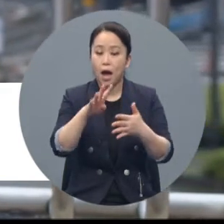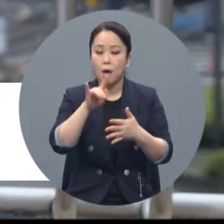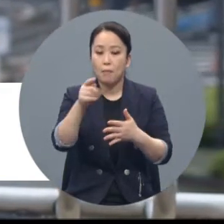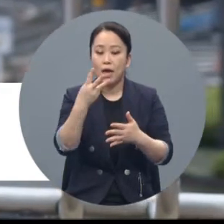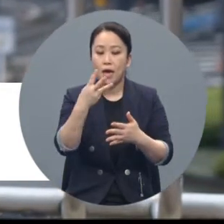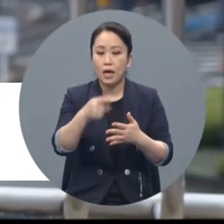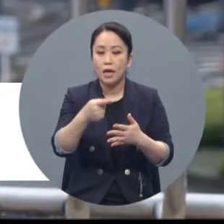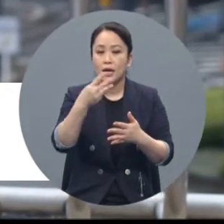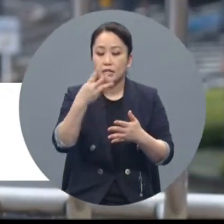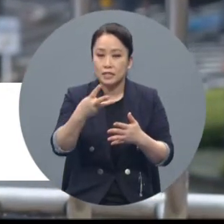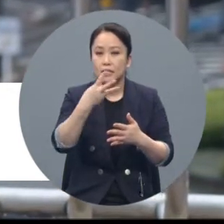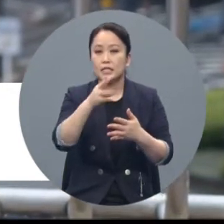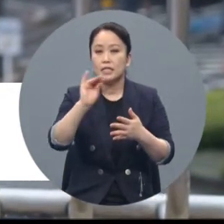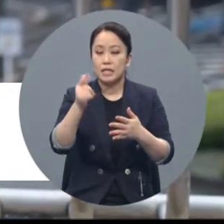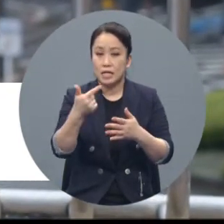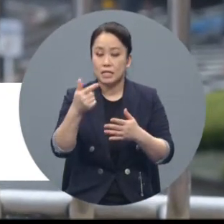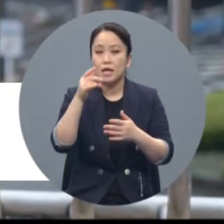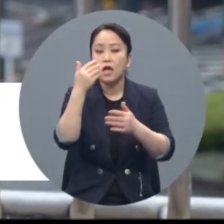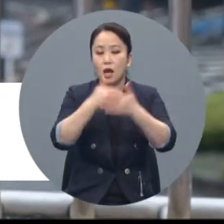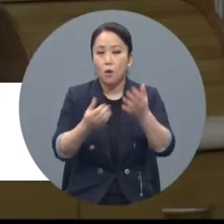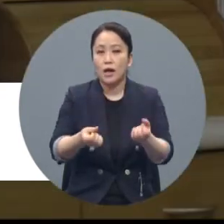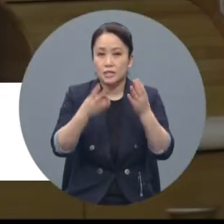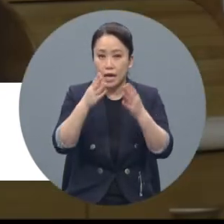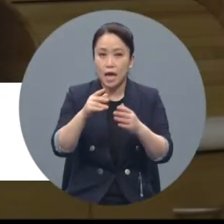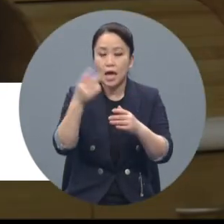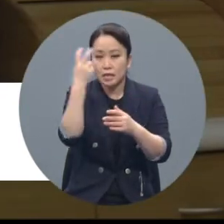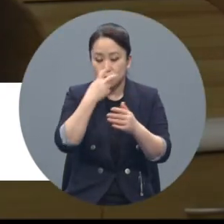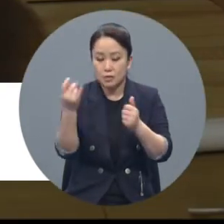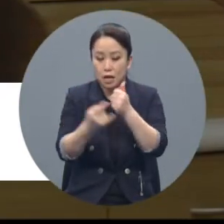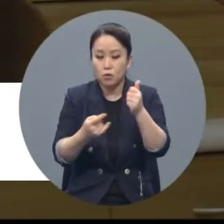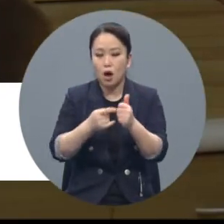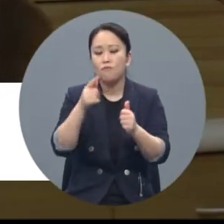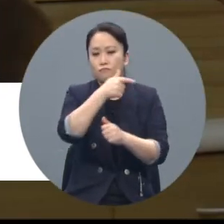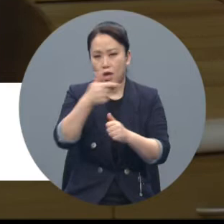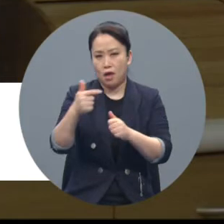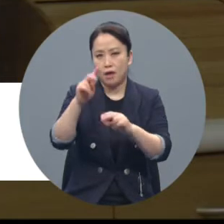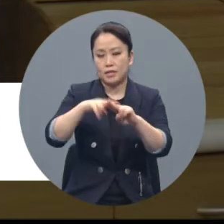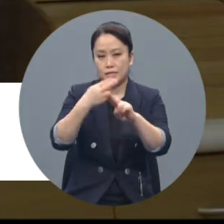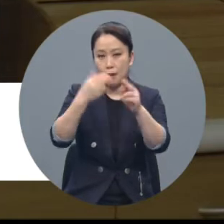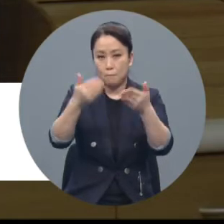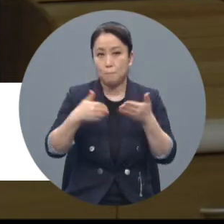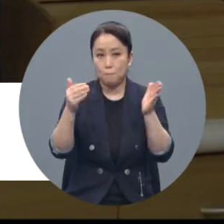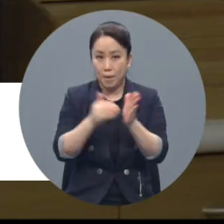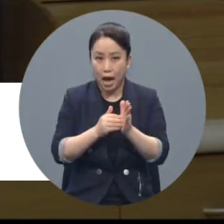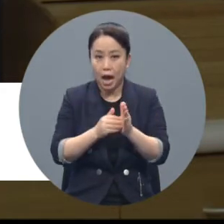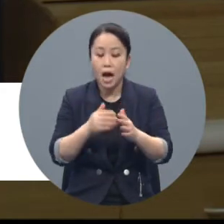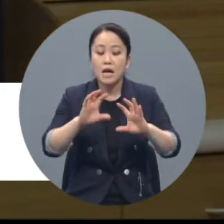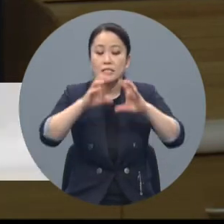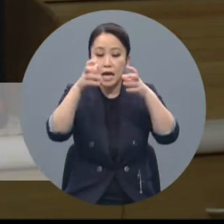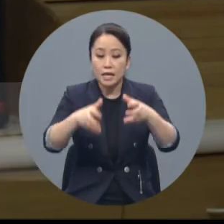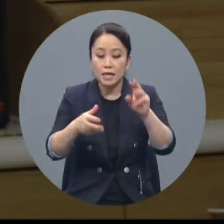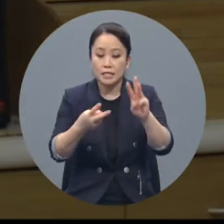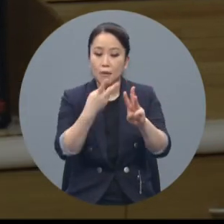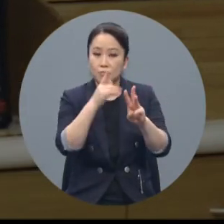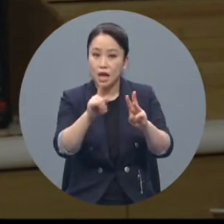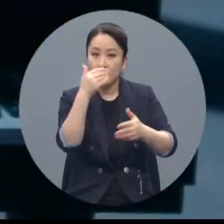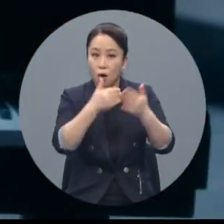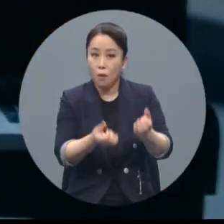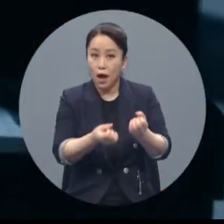영화제 심사위원 대상작입니다. 세계 3대 영화제 중 두 곳에서 그것도 한 해에 수상한 류스케